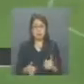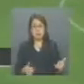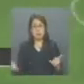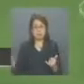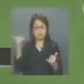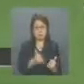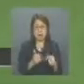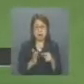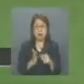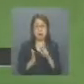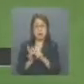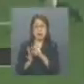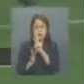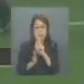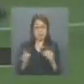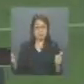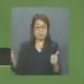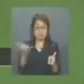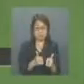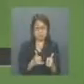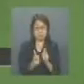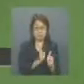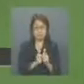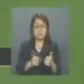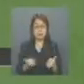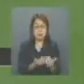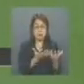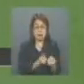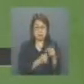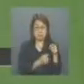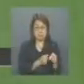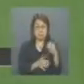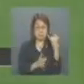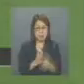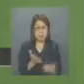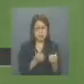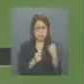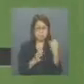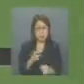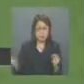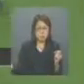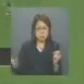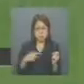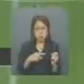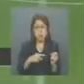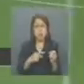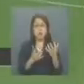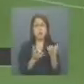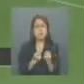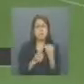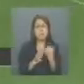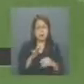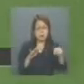ปรากฏว่าวิลลี่คาบาเยโรผู้รักษาประตูของมาลากาทำผิดพลาดนะคะรับลูกยิงของคาริมเบนเซม่าพลาดเข้าประตูไป